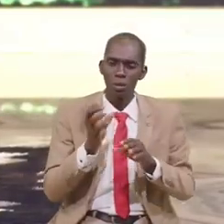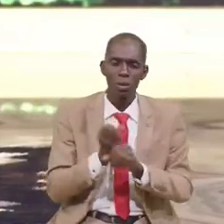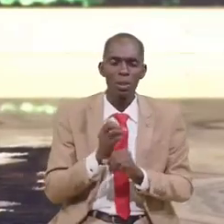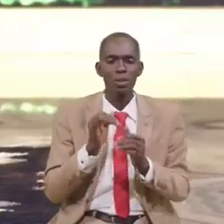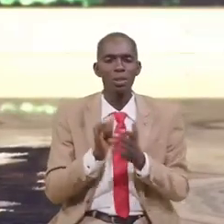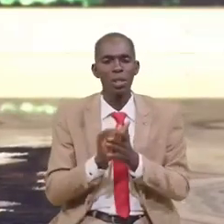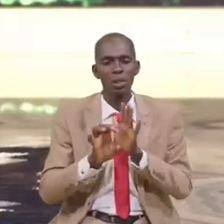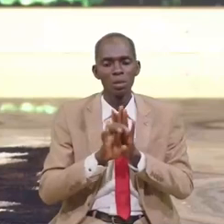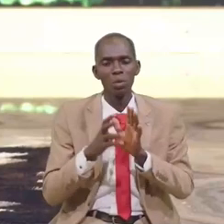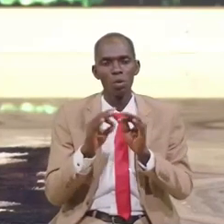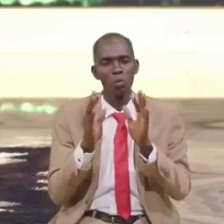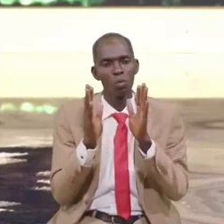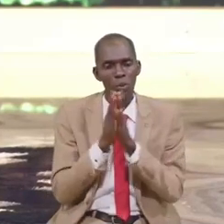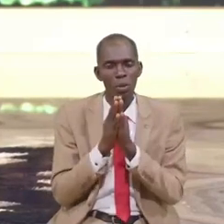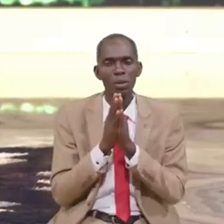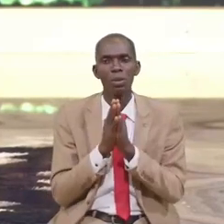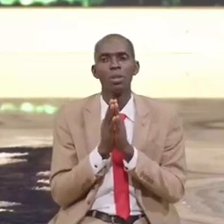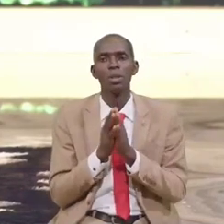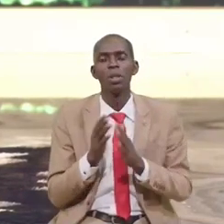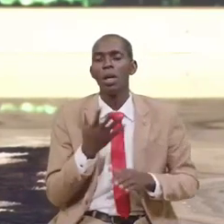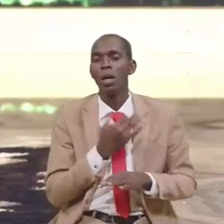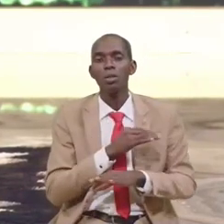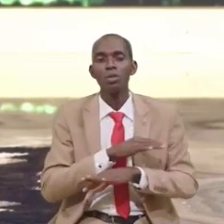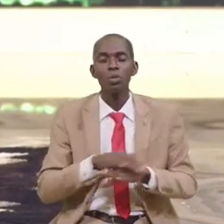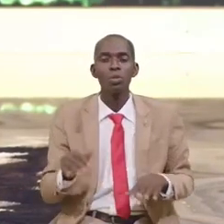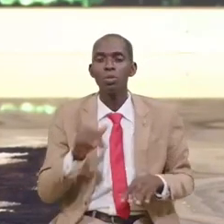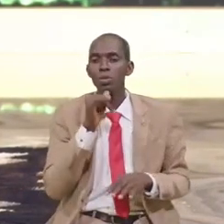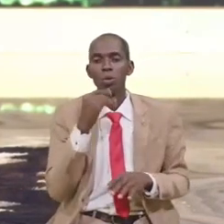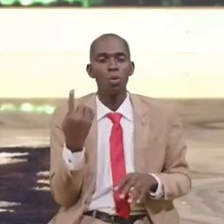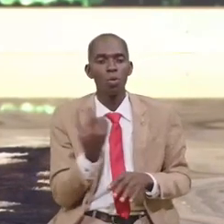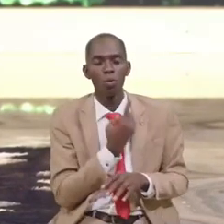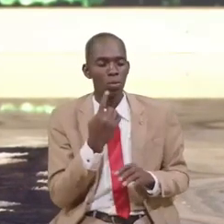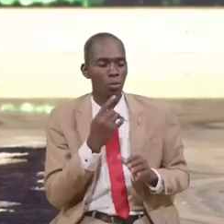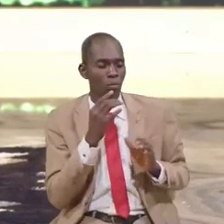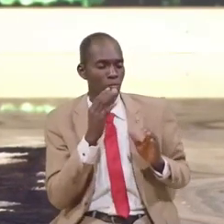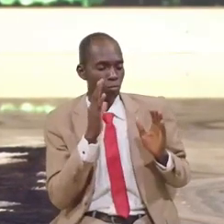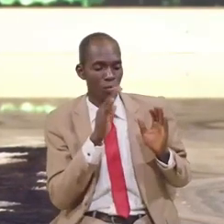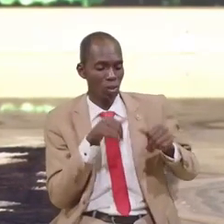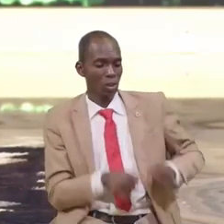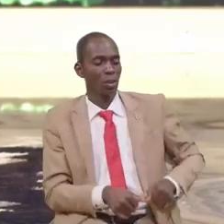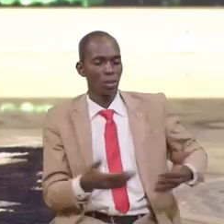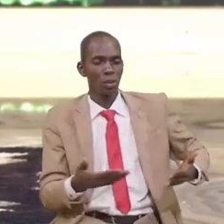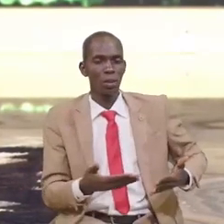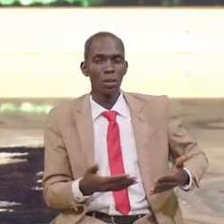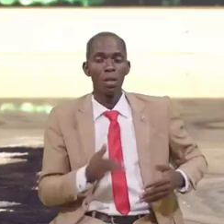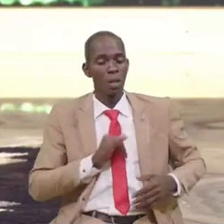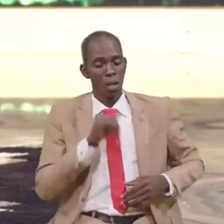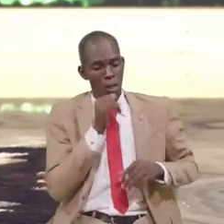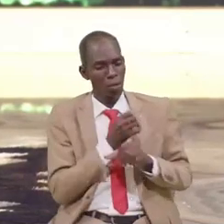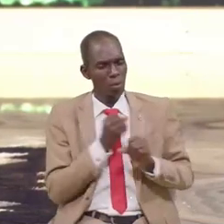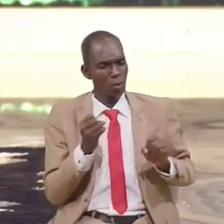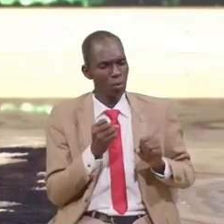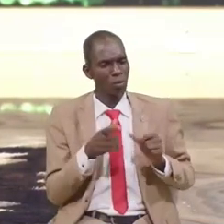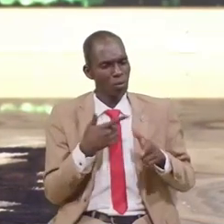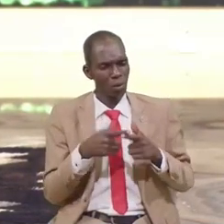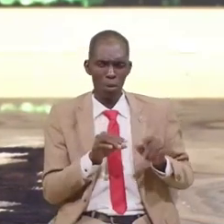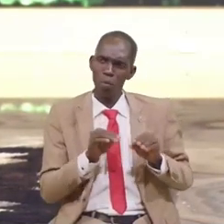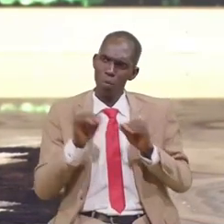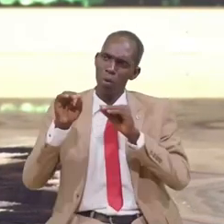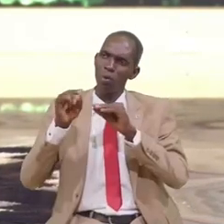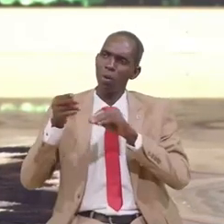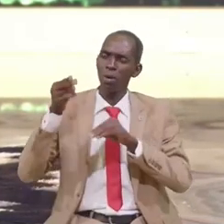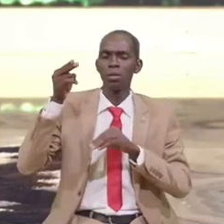prière et les déplacements ciblés. Ne soyez pas stagnant, avancez. Je suis sauvé,